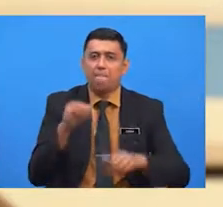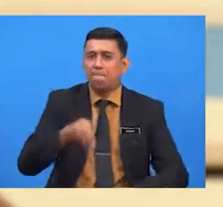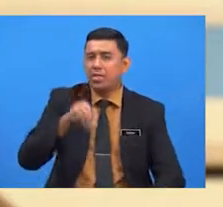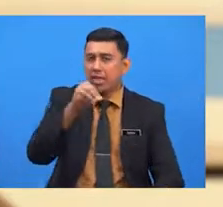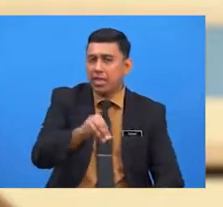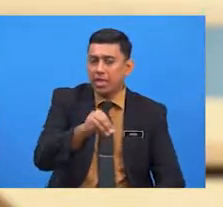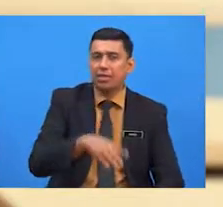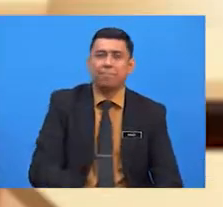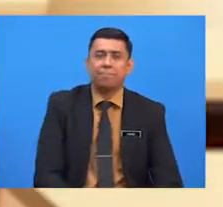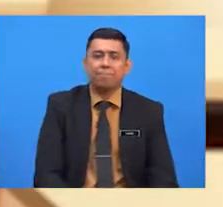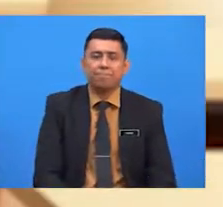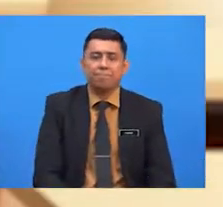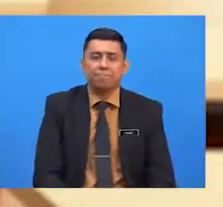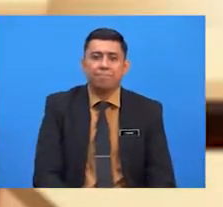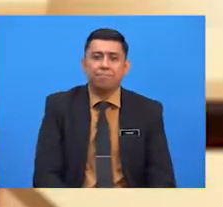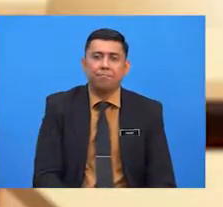pertanian tersebut.